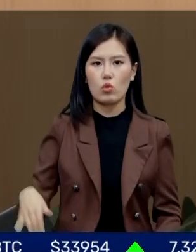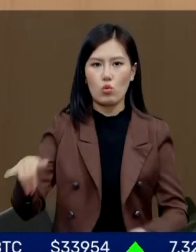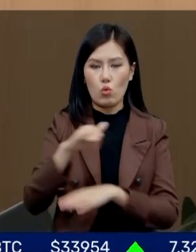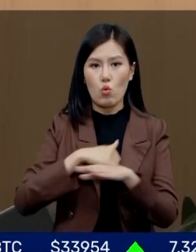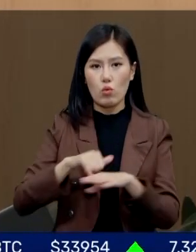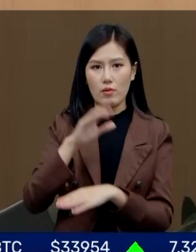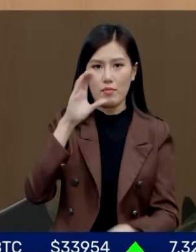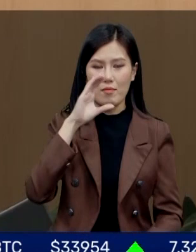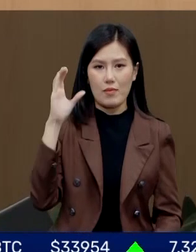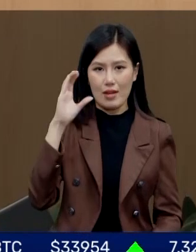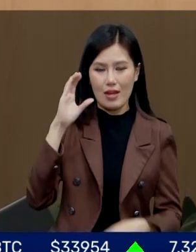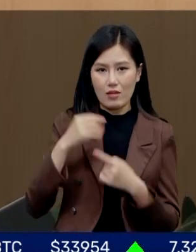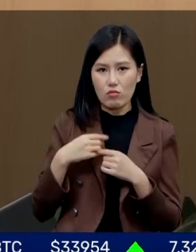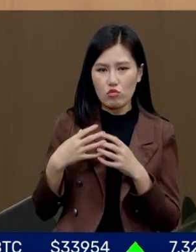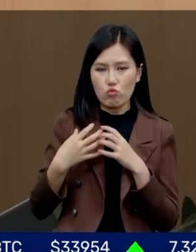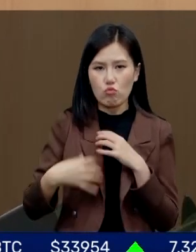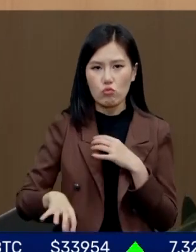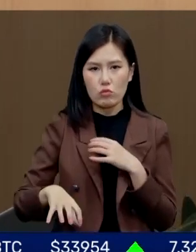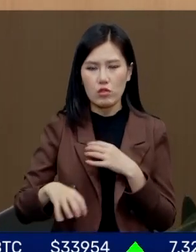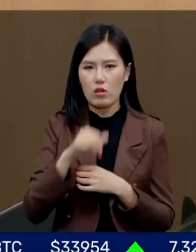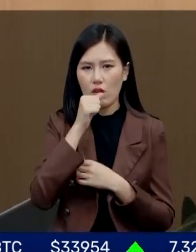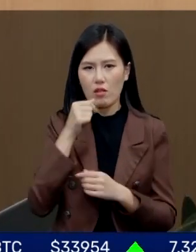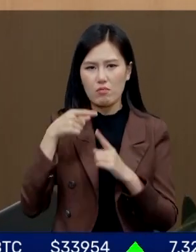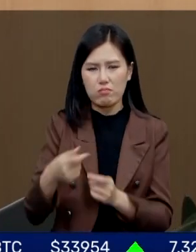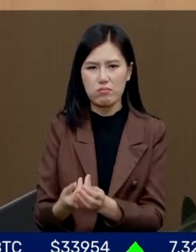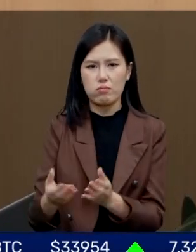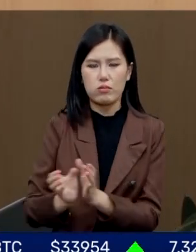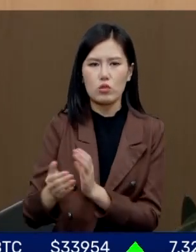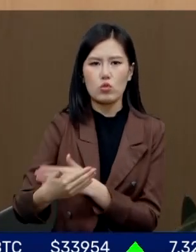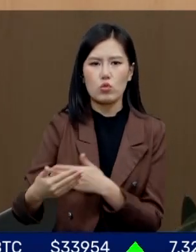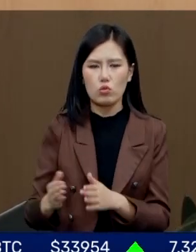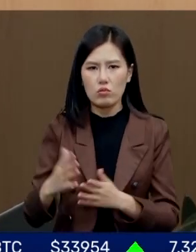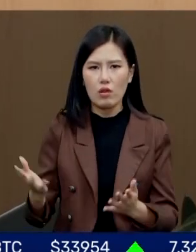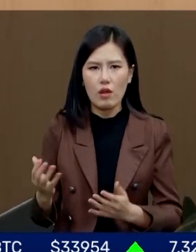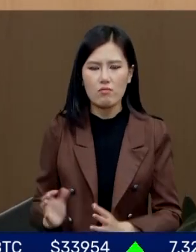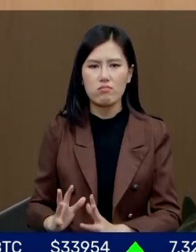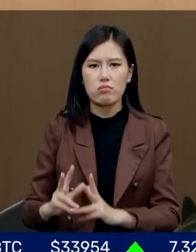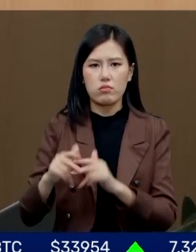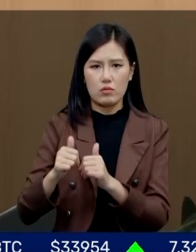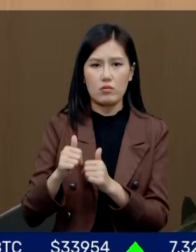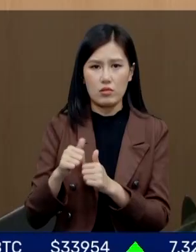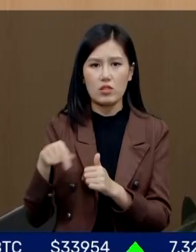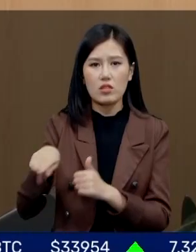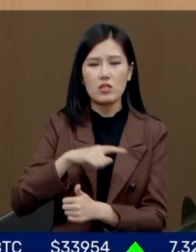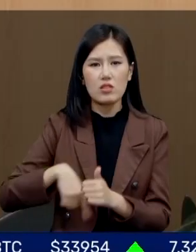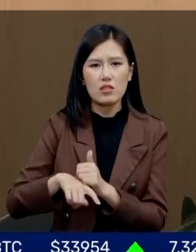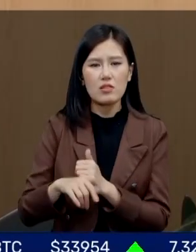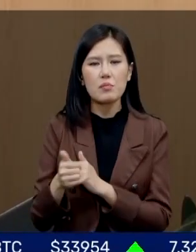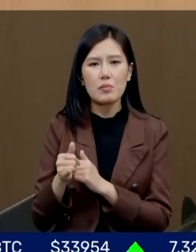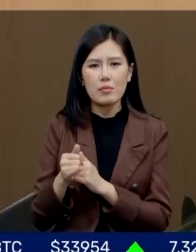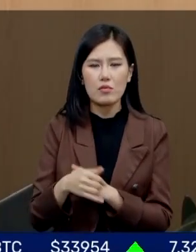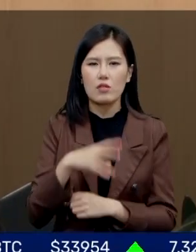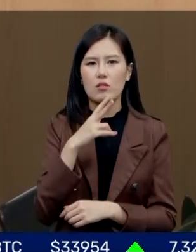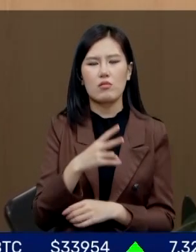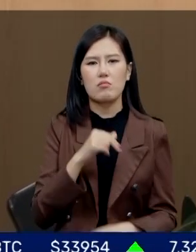одоо хэвлэн мэдээллийн одоо альптай болсон. Хэвлэн мэдээллийн альп байжулж идэв болсон. энэ өөр ямар ч одоо логикгүй